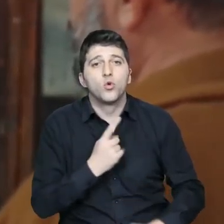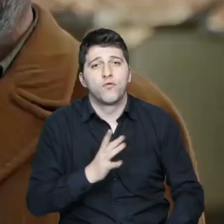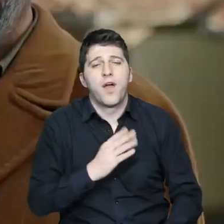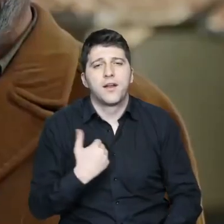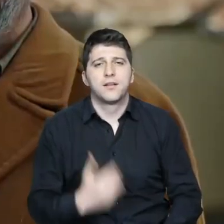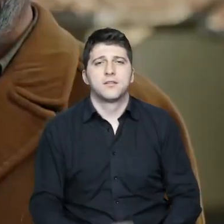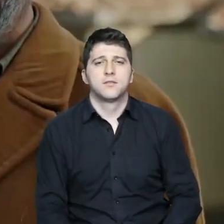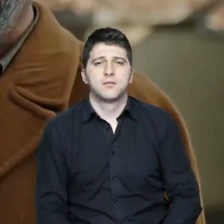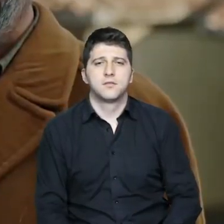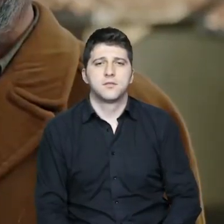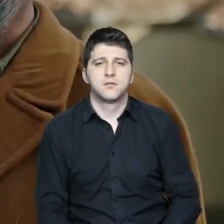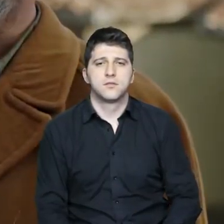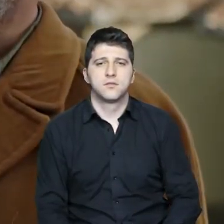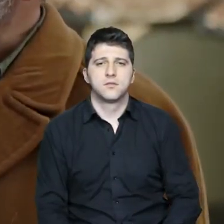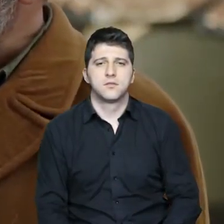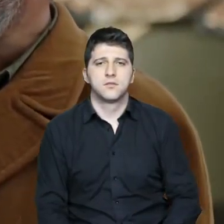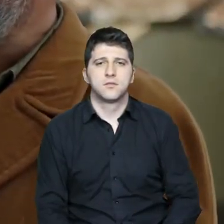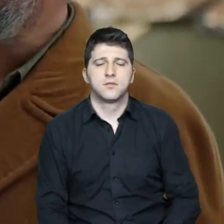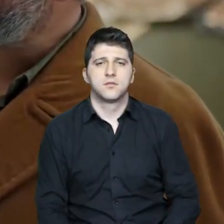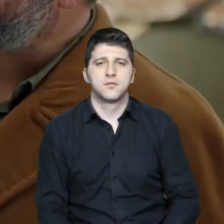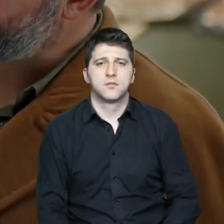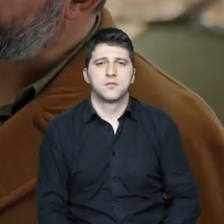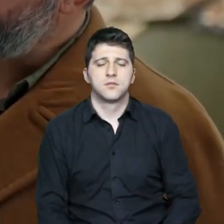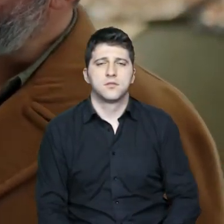aslında. Afallayan Santral toparlandı.